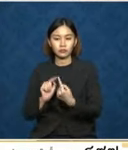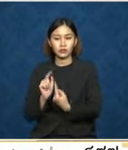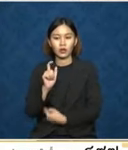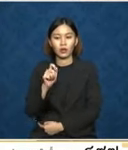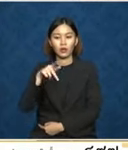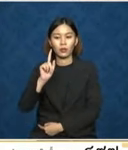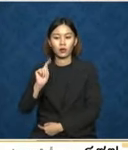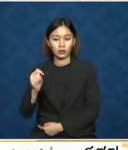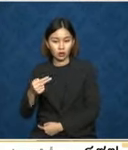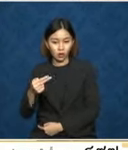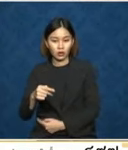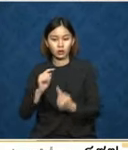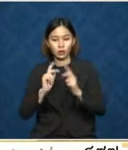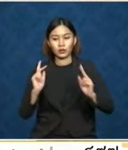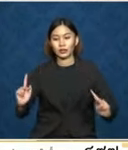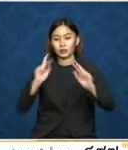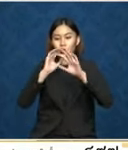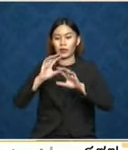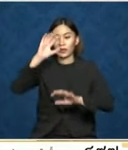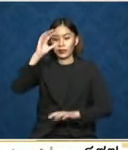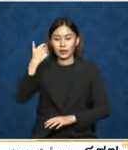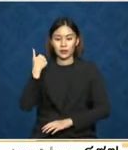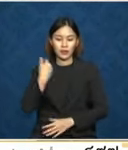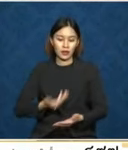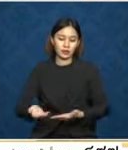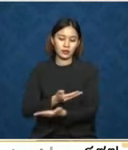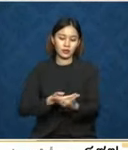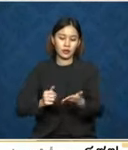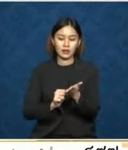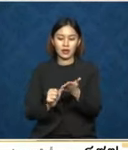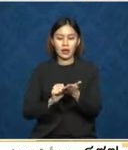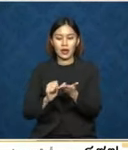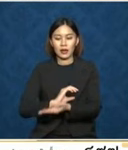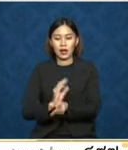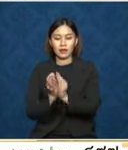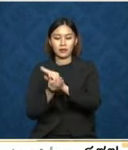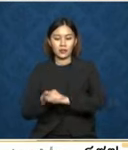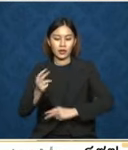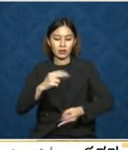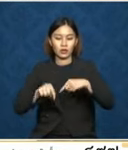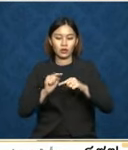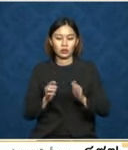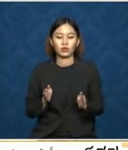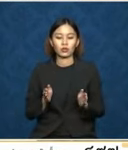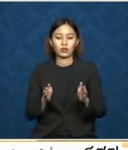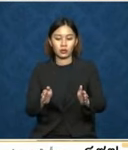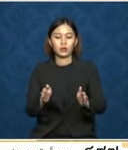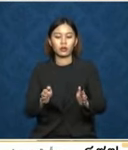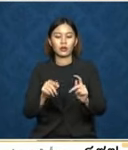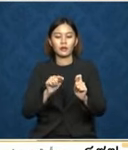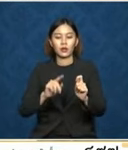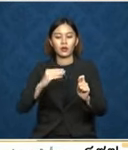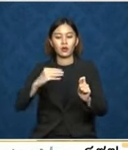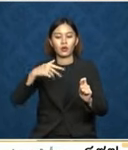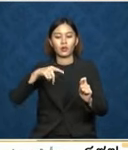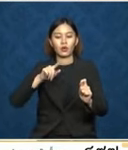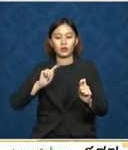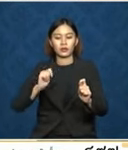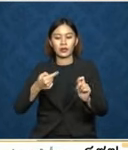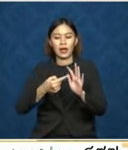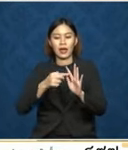ส่วนท้องถิ่นโดยกระทรวงมหาดไทยได้พิจารณาปรับปรุงถนนสายบ้านระฆังทองอำเเภอโพธรามจังหวัด